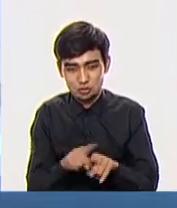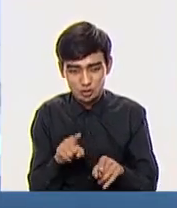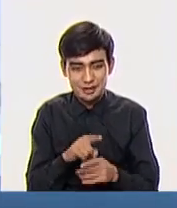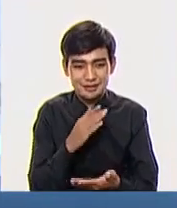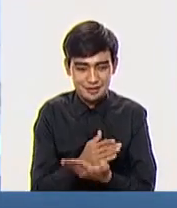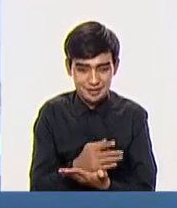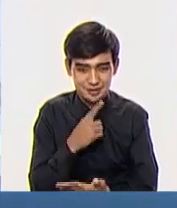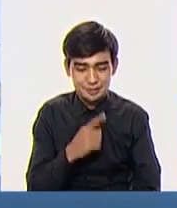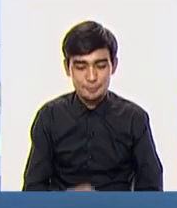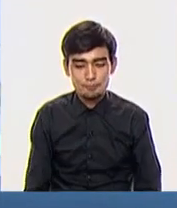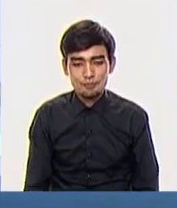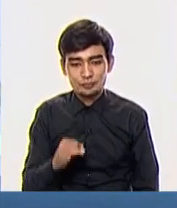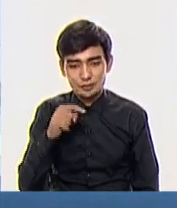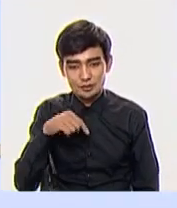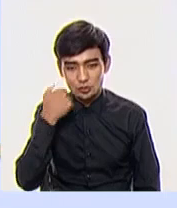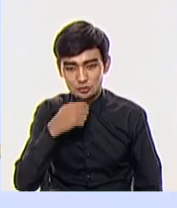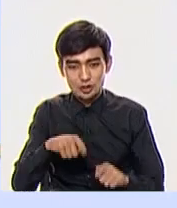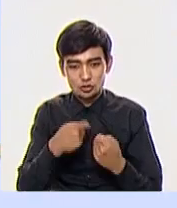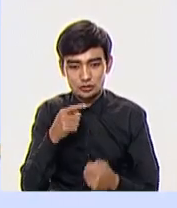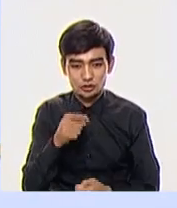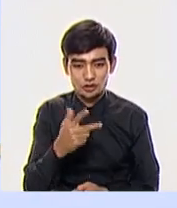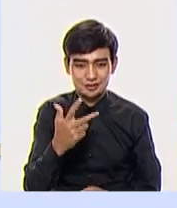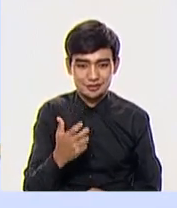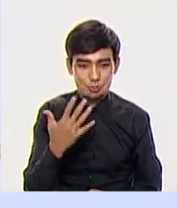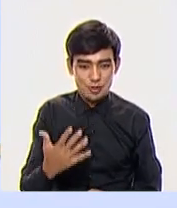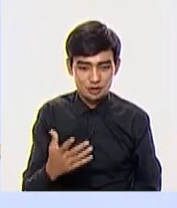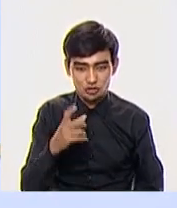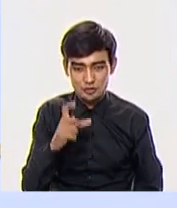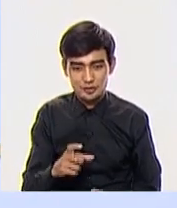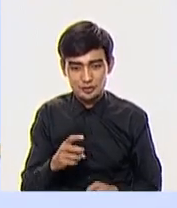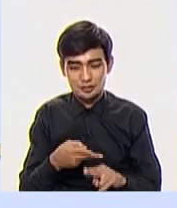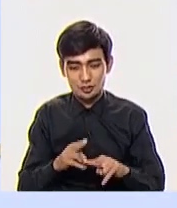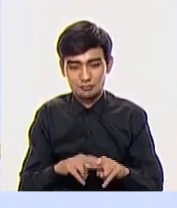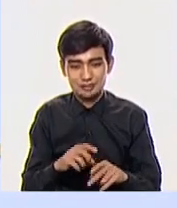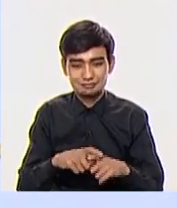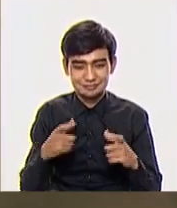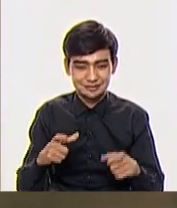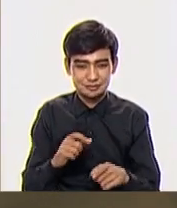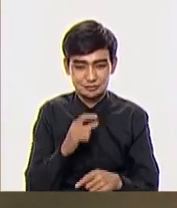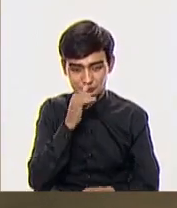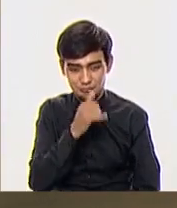жасырған жоқ. Биыл ереже бұзған 1305 шәкірт тестілеуге жіберілмеген екен.